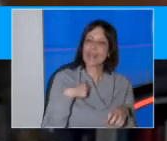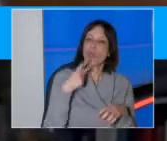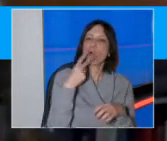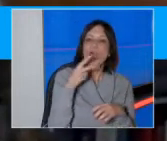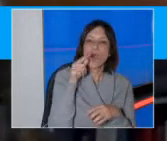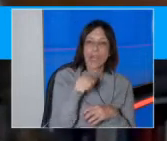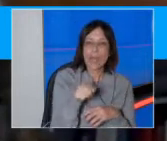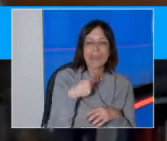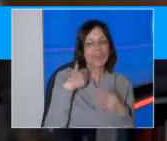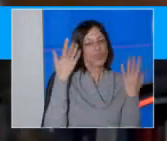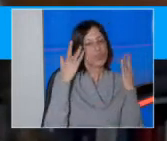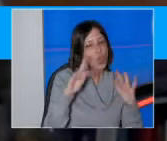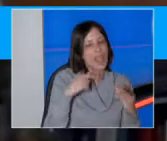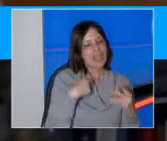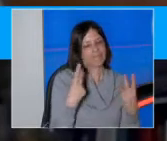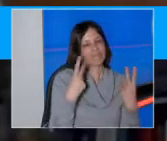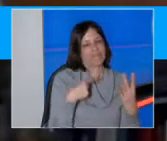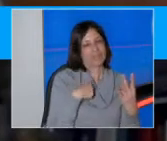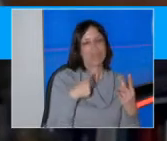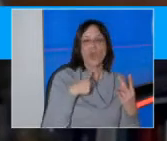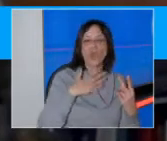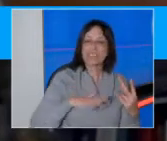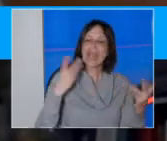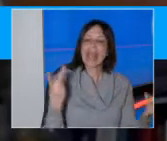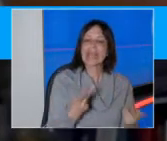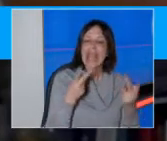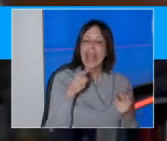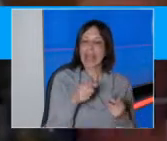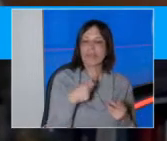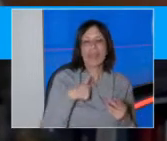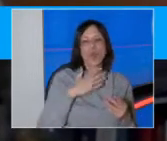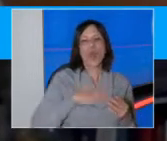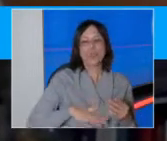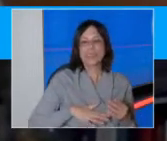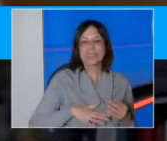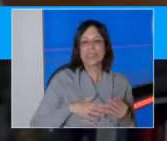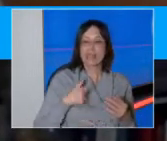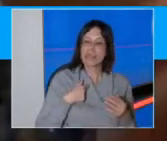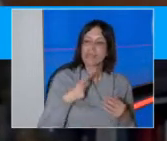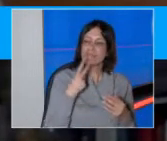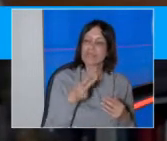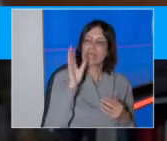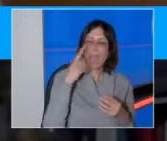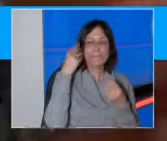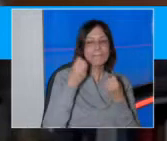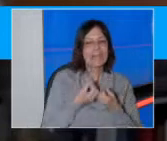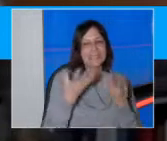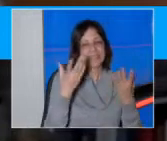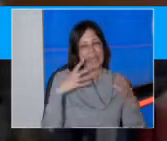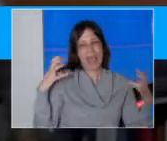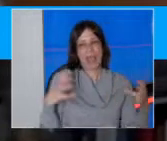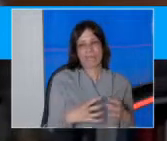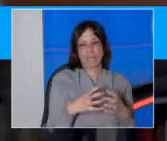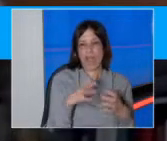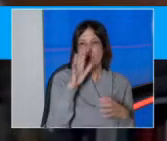אתכן, אני דואג לכם, אכפת לי מכם, אני רוצה להקל עליכם, אני משדר גם מסר לחברה